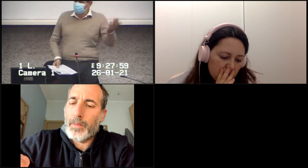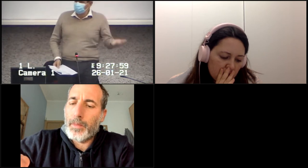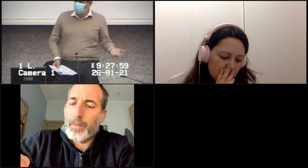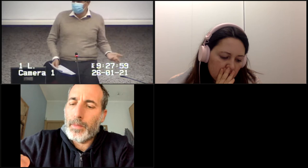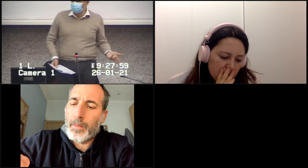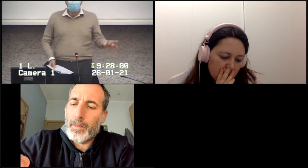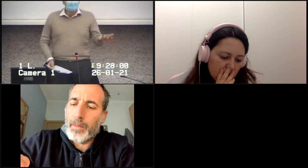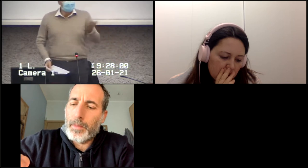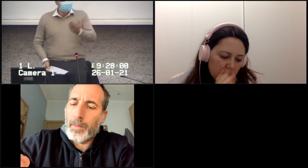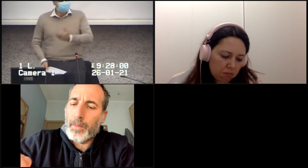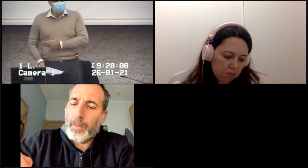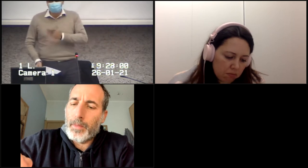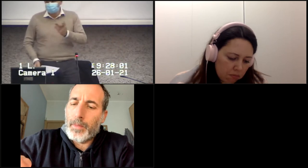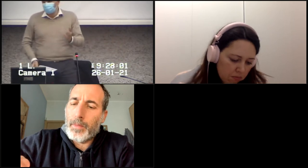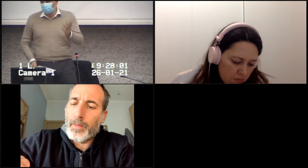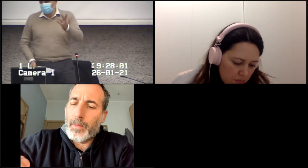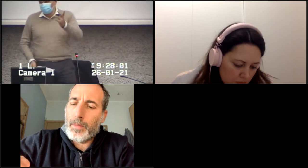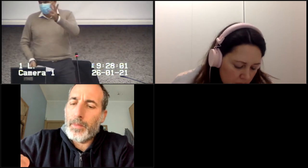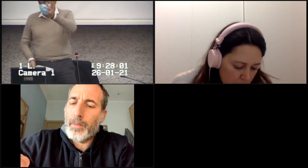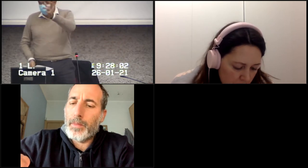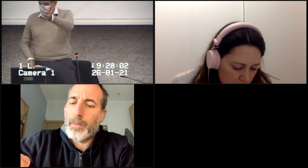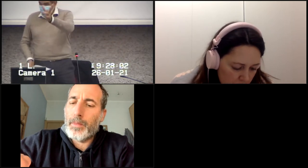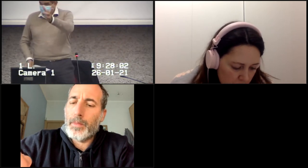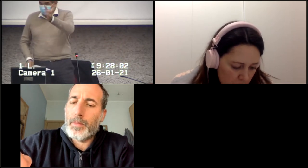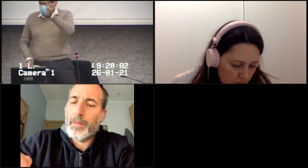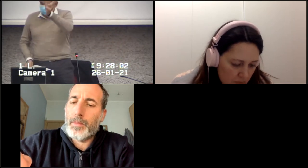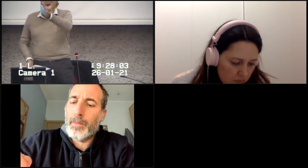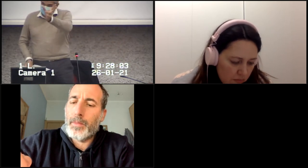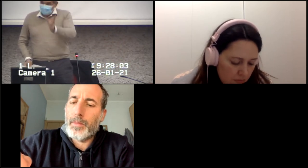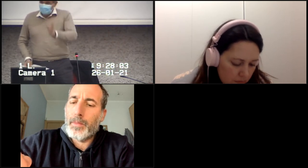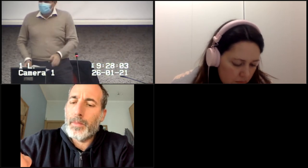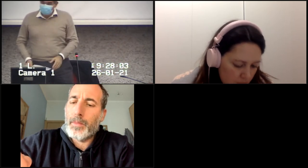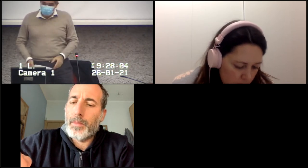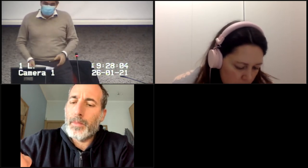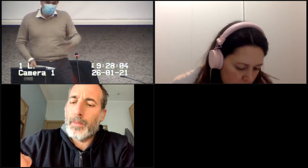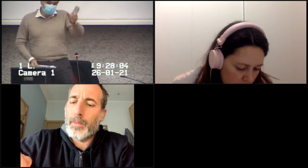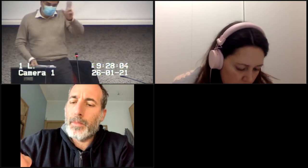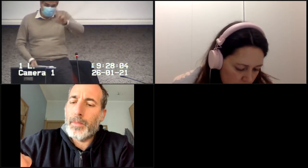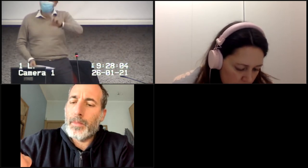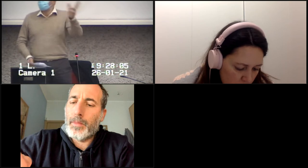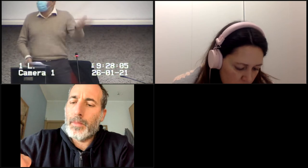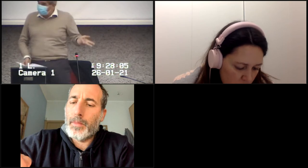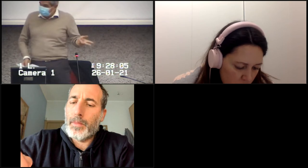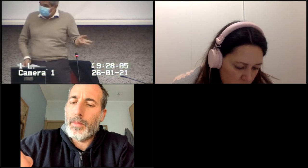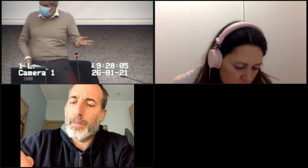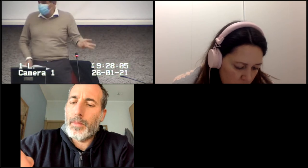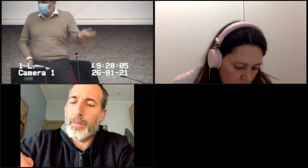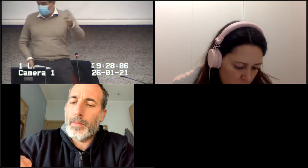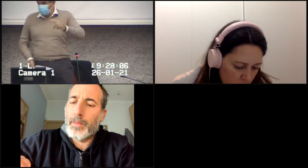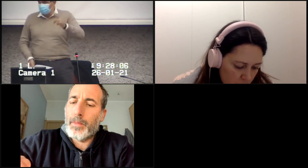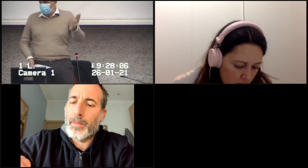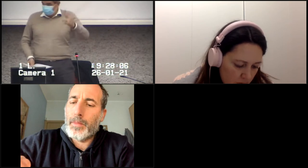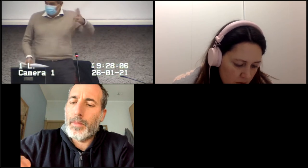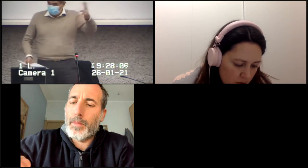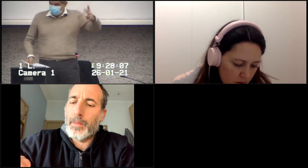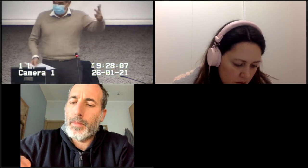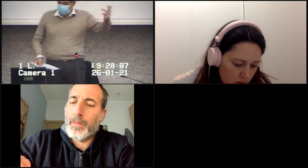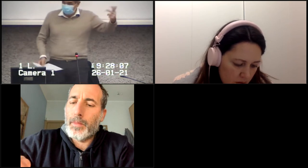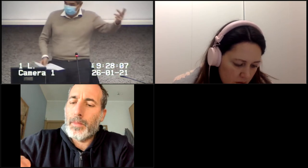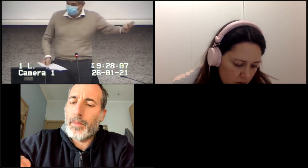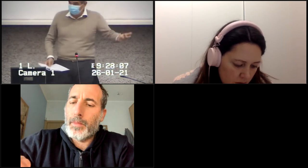dal 50 al 60% della voce prevista dall'ente, perché qui c'è